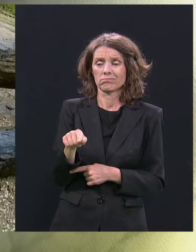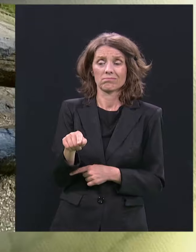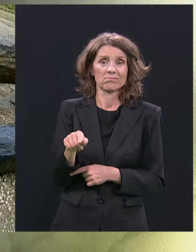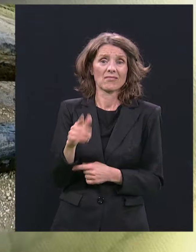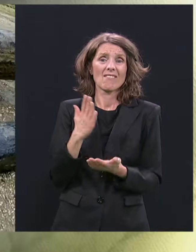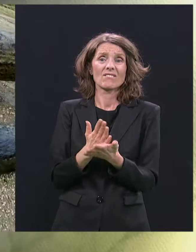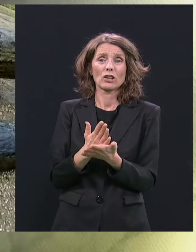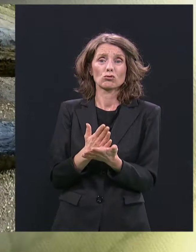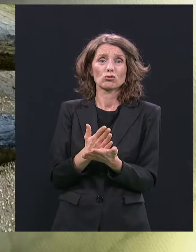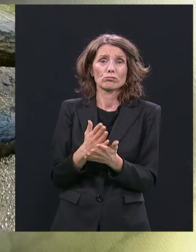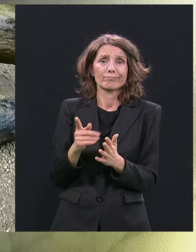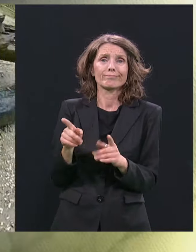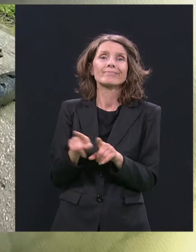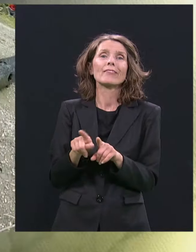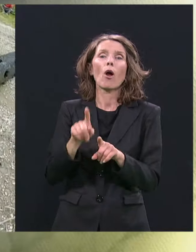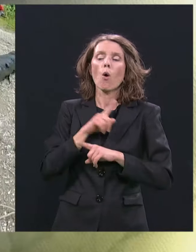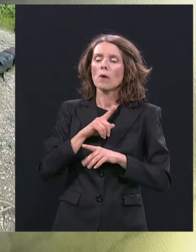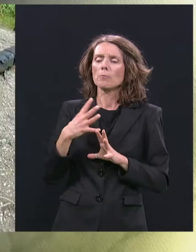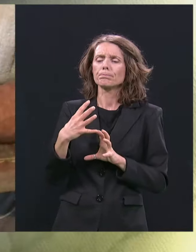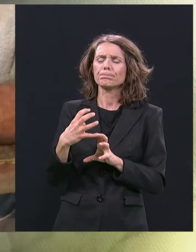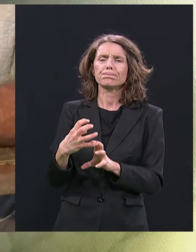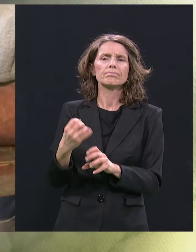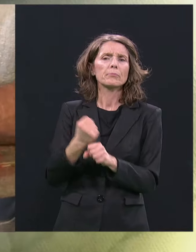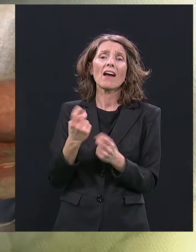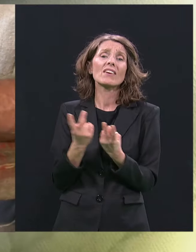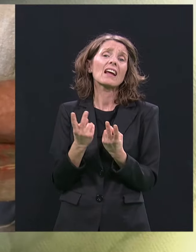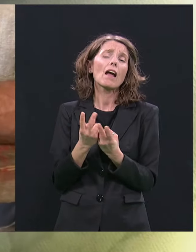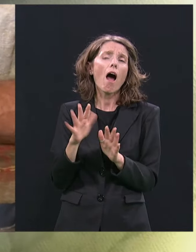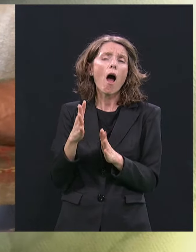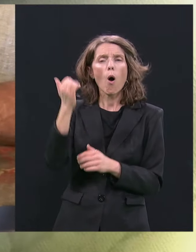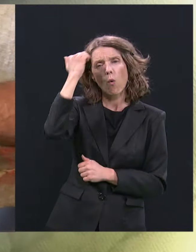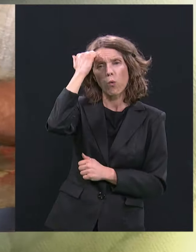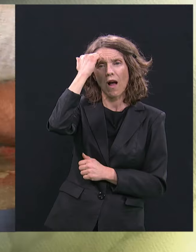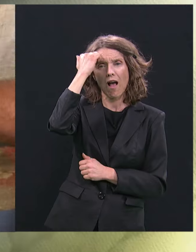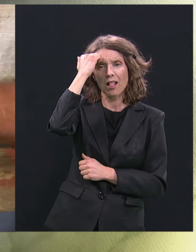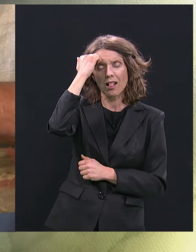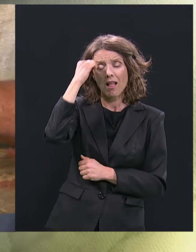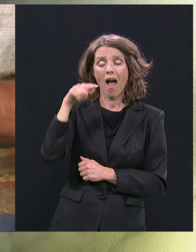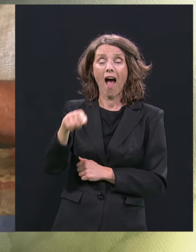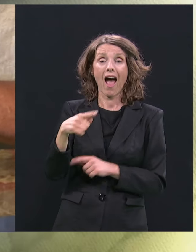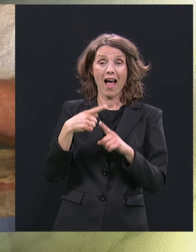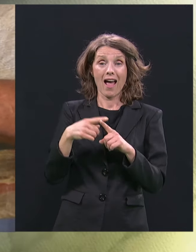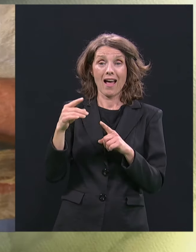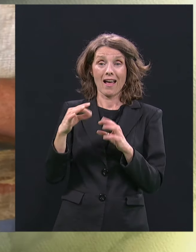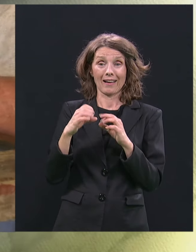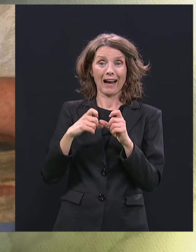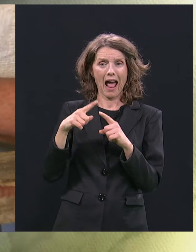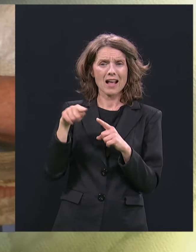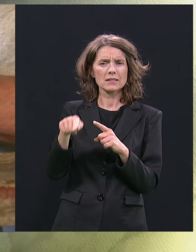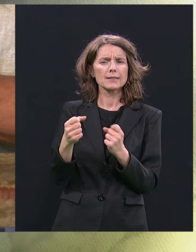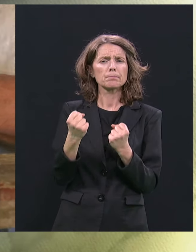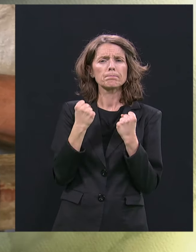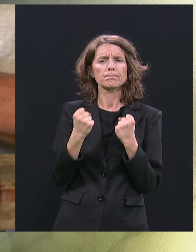totalnog odumiranja. Pretvara se otprilike kao ćumor. A hrast je najpostojaniji